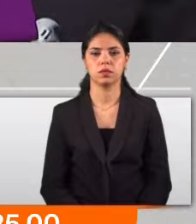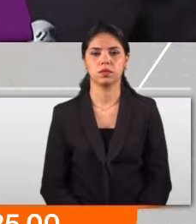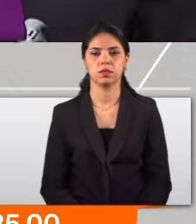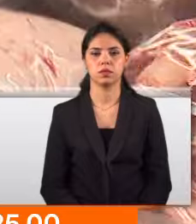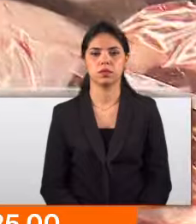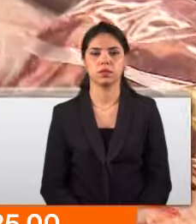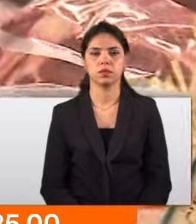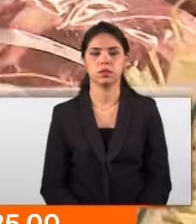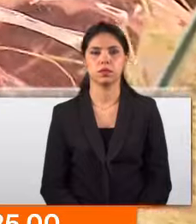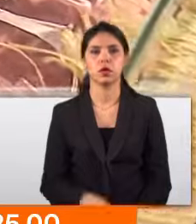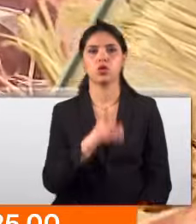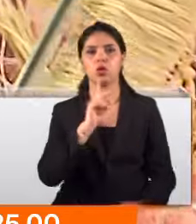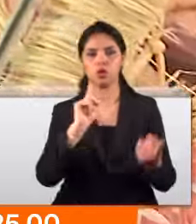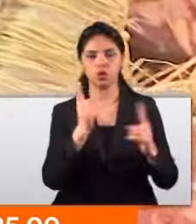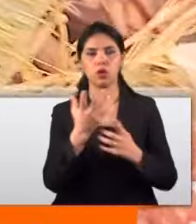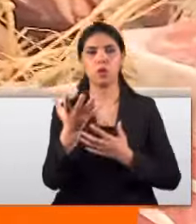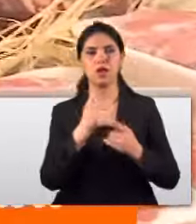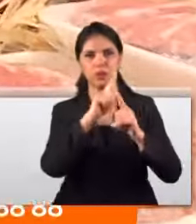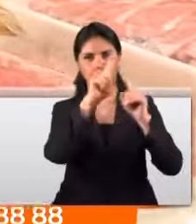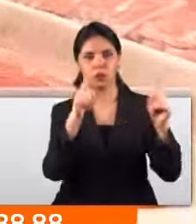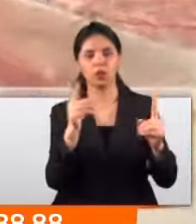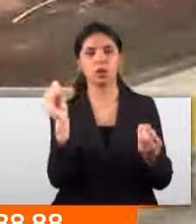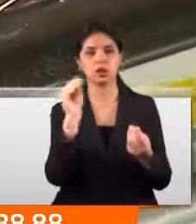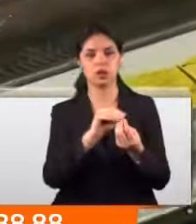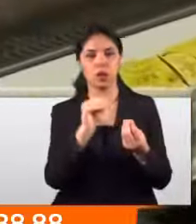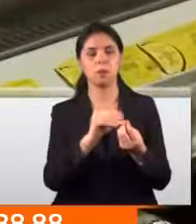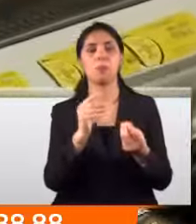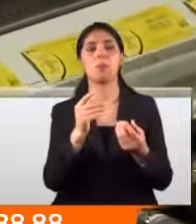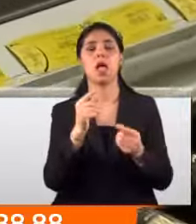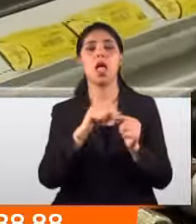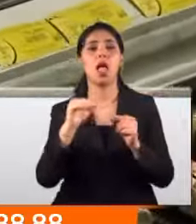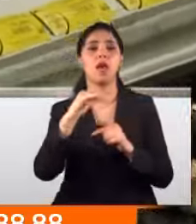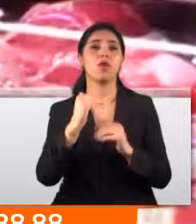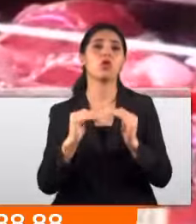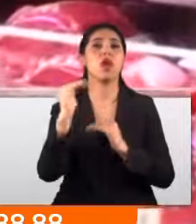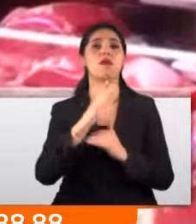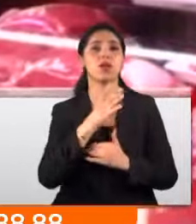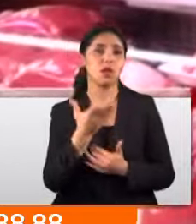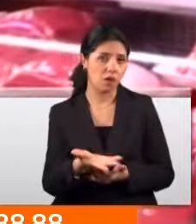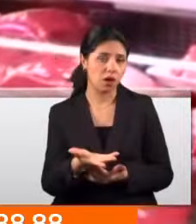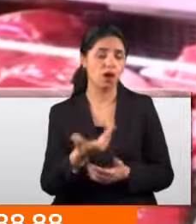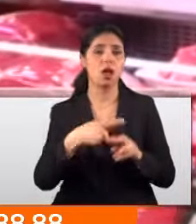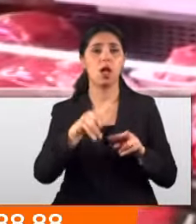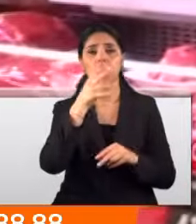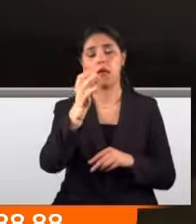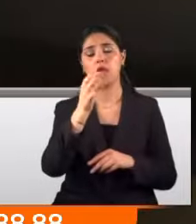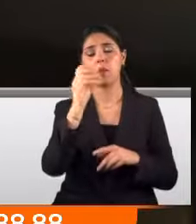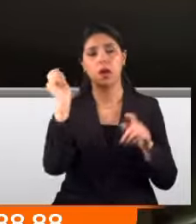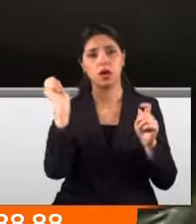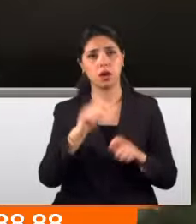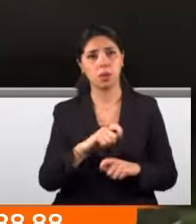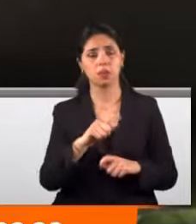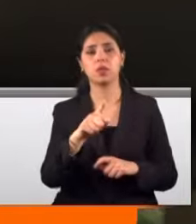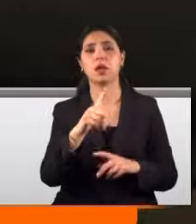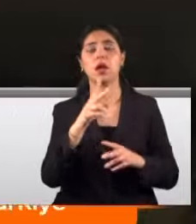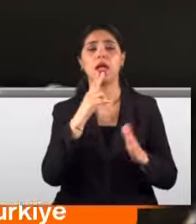fırsatçılık da görüyoruz. Son dönemde marketlerdeki zamlar enflasyonun kat be kat üstüne çıktı. ATV Haber'in yaptığı etiket